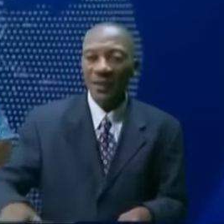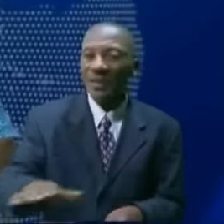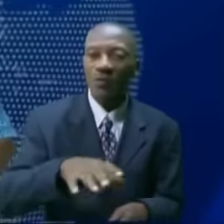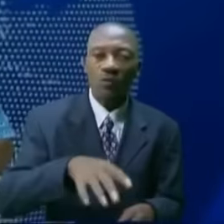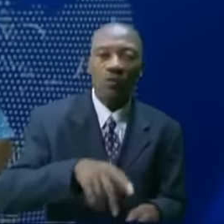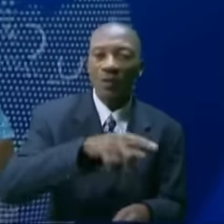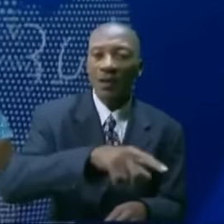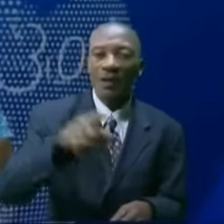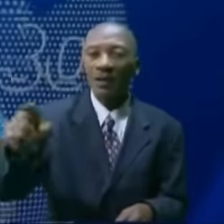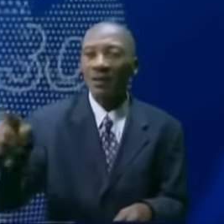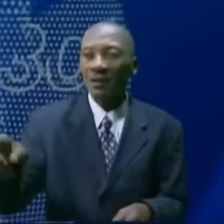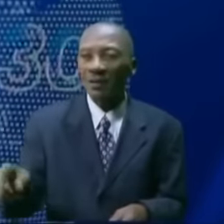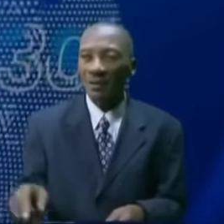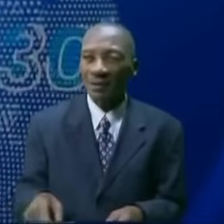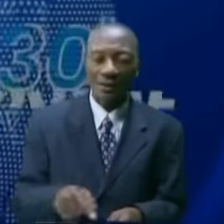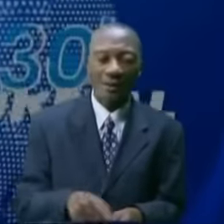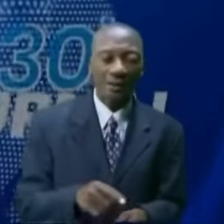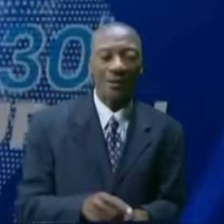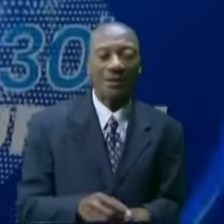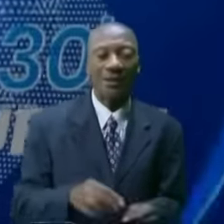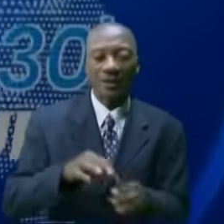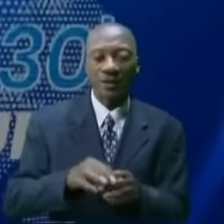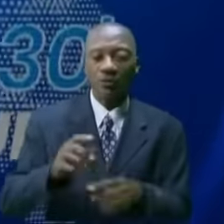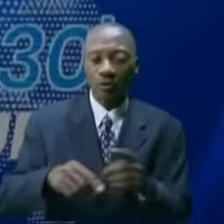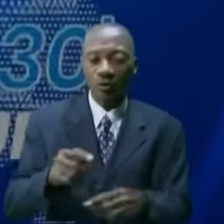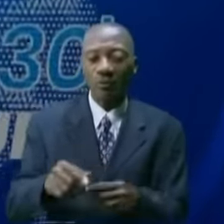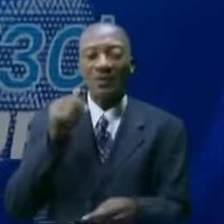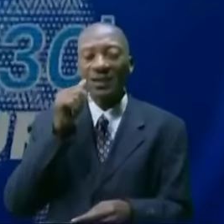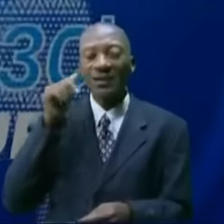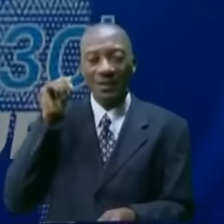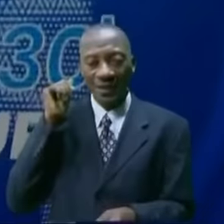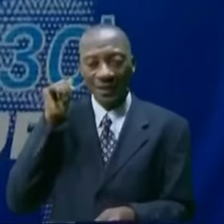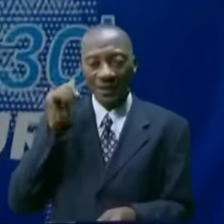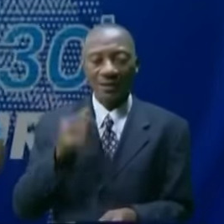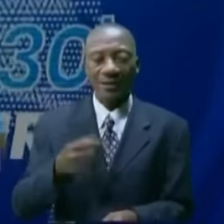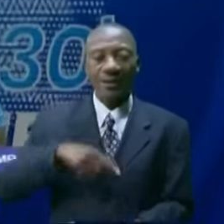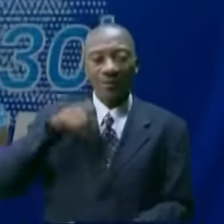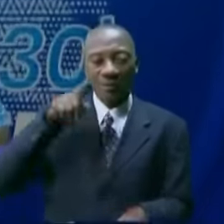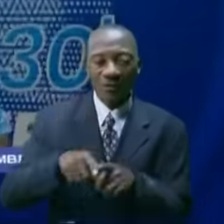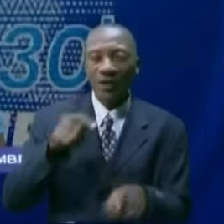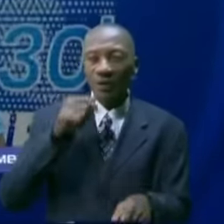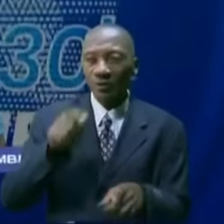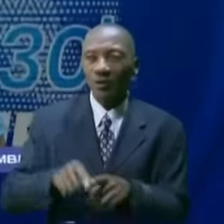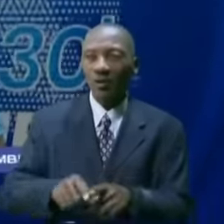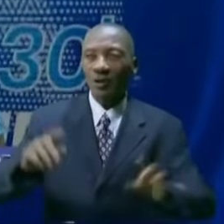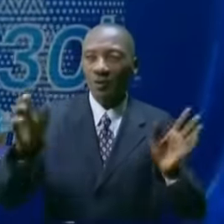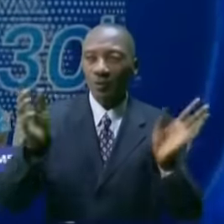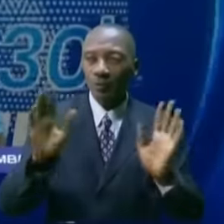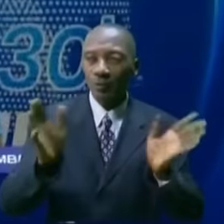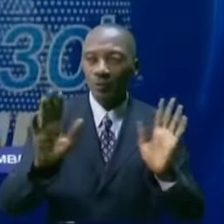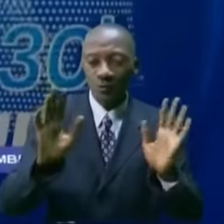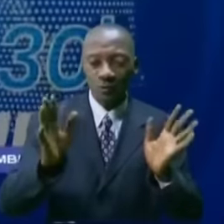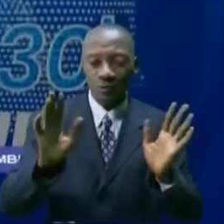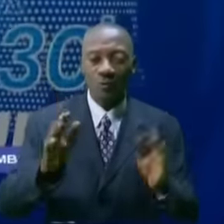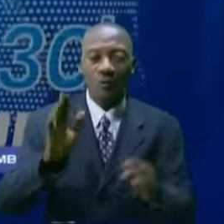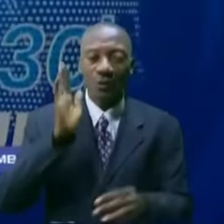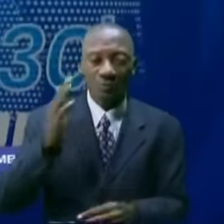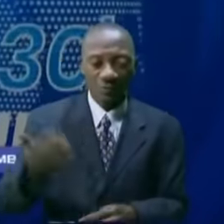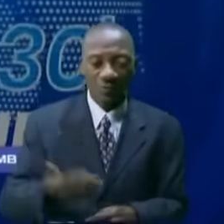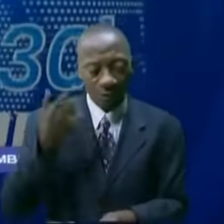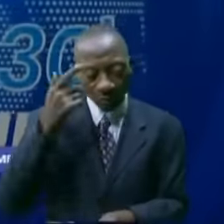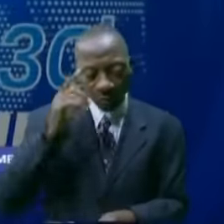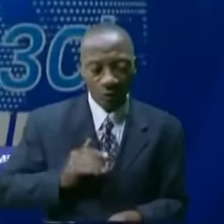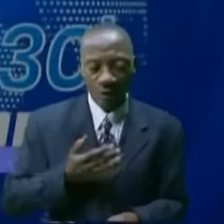hier, mercredi 20 décembre. Madame, Messieurs, bonjour et bienvenue à ces midi actualités sur la